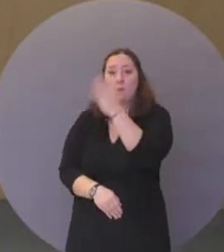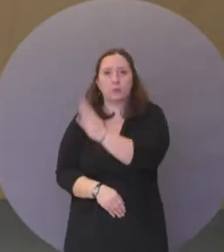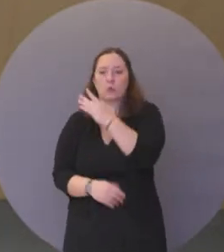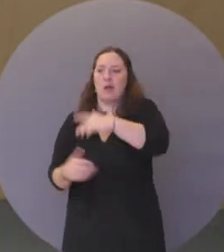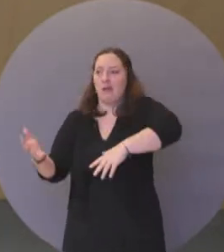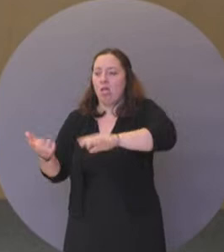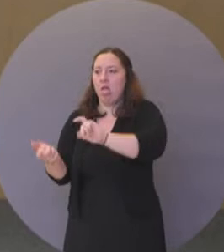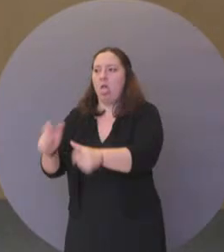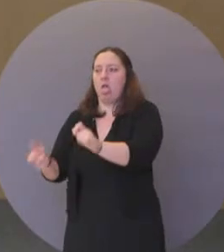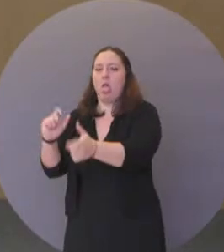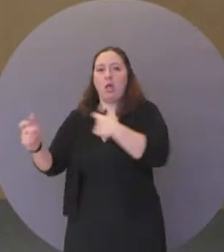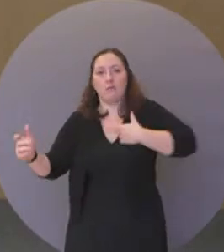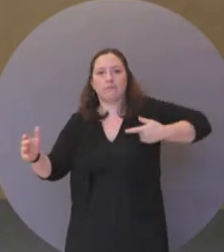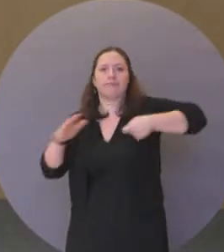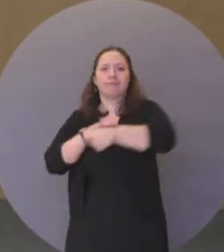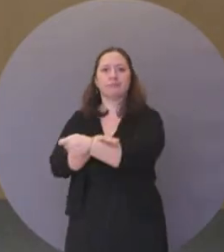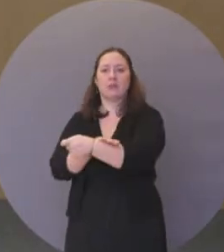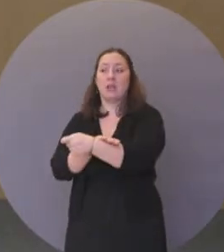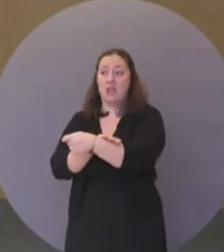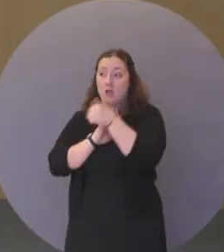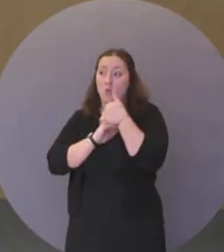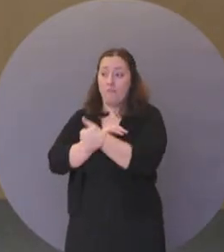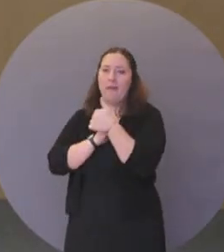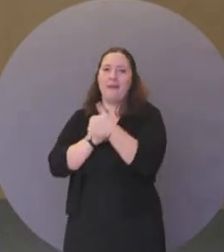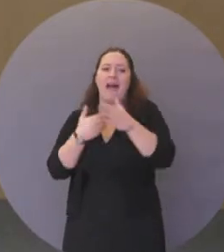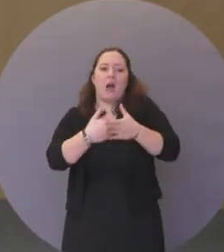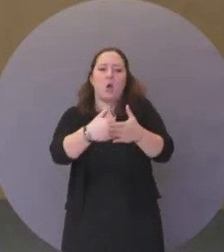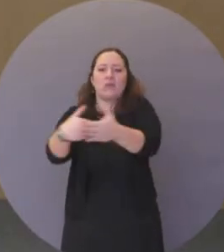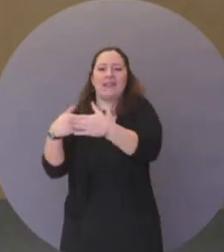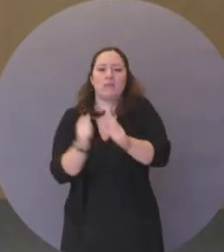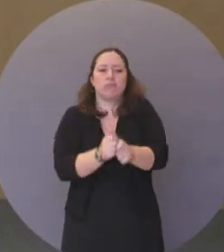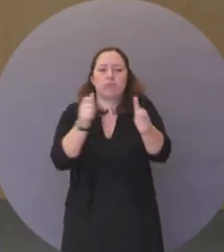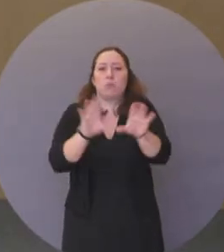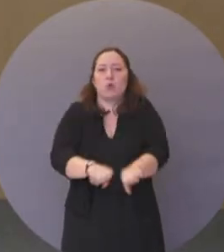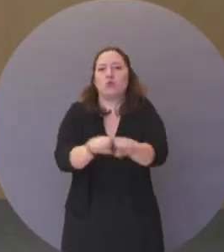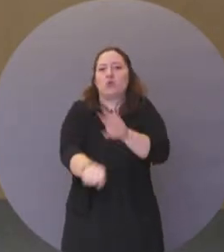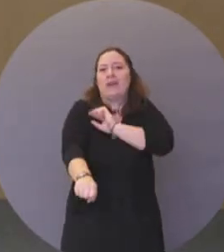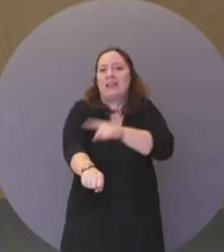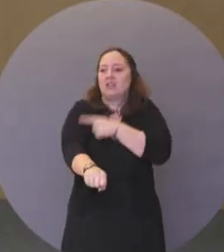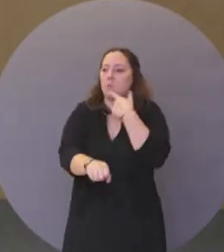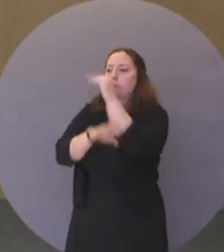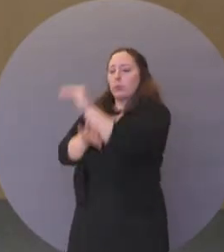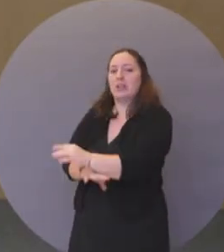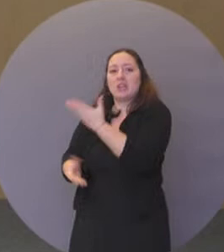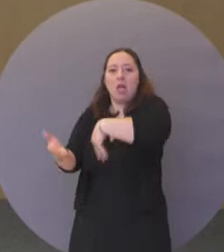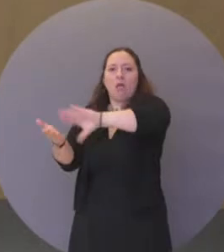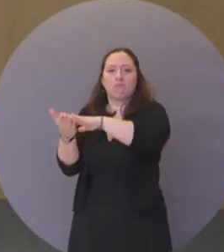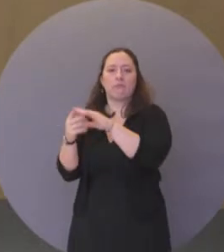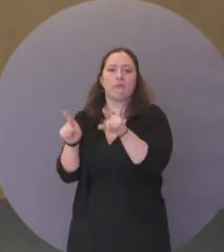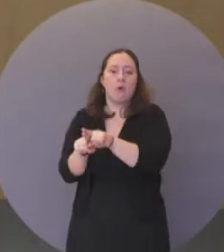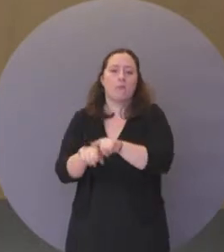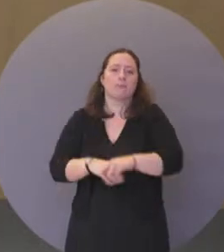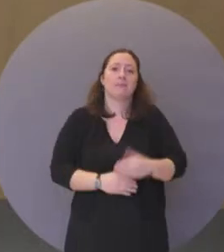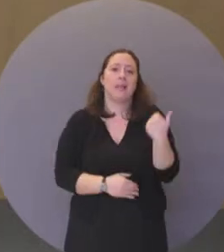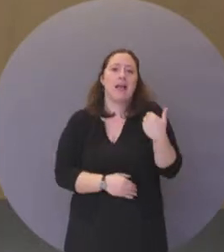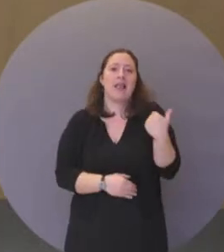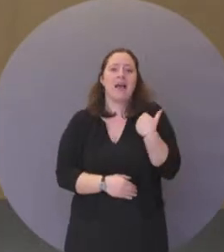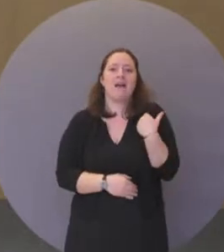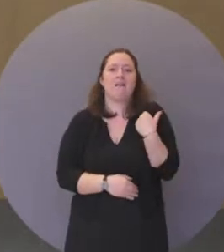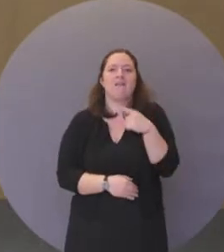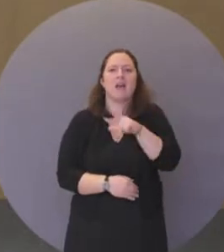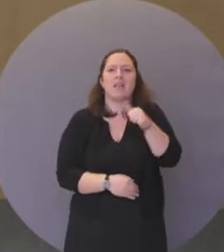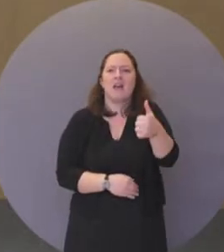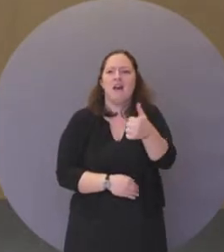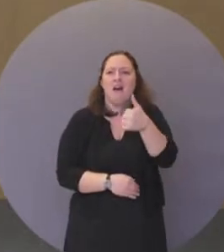installations de production sur ces points notre hémicycle a d'ailleurs accueilli le vin octobre dernier une réunion hors les murs de la commission